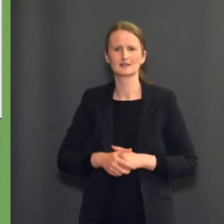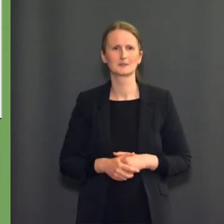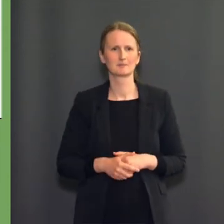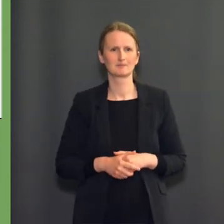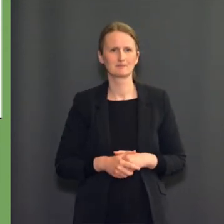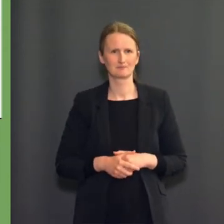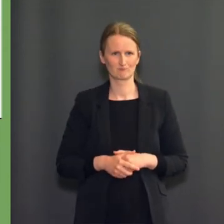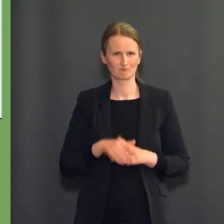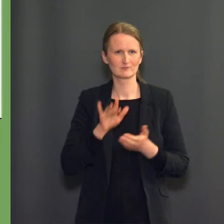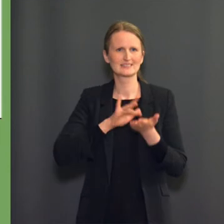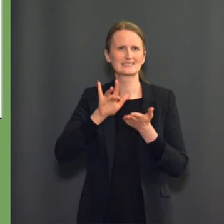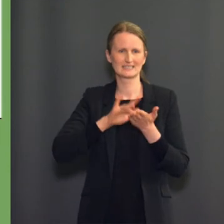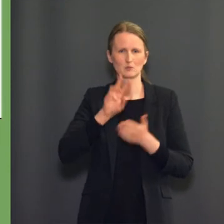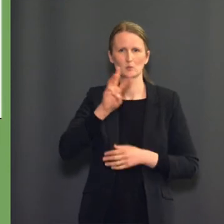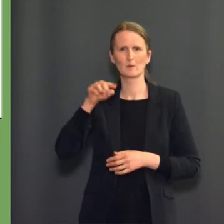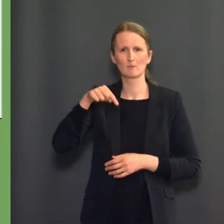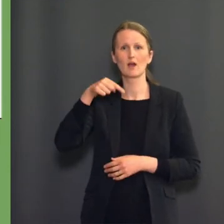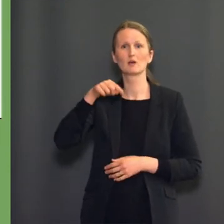www.qvax.com.